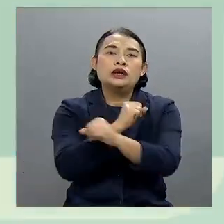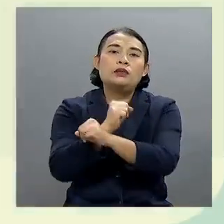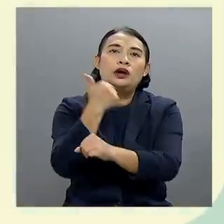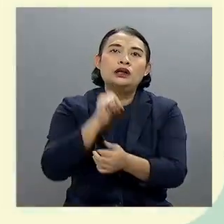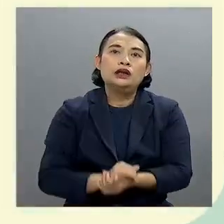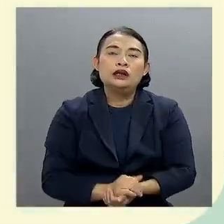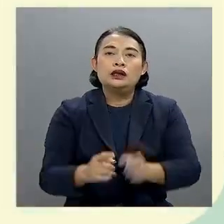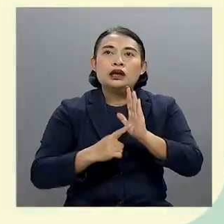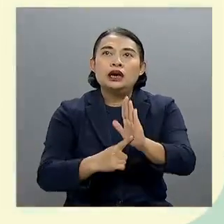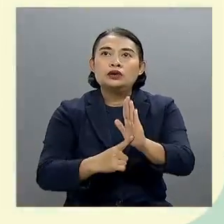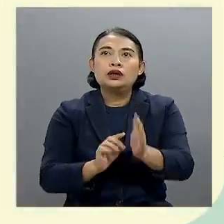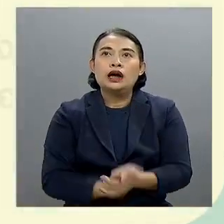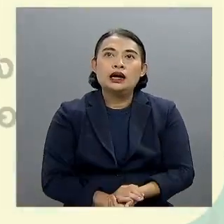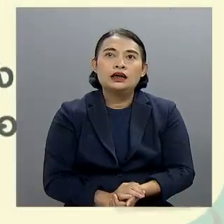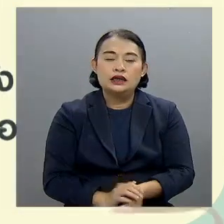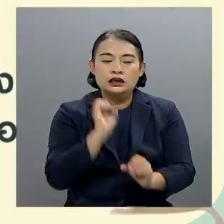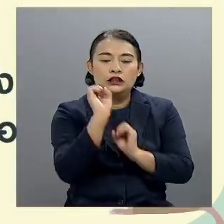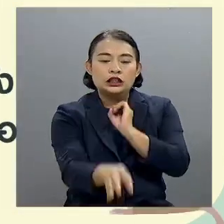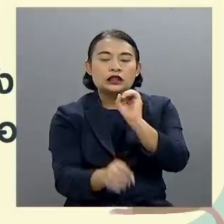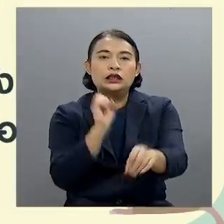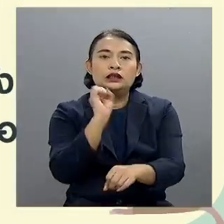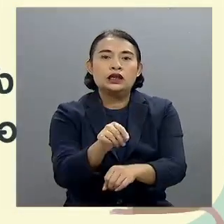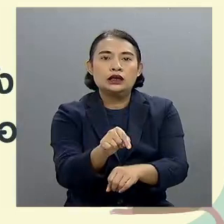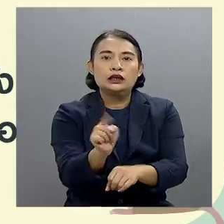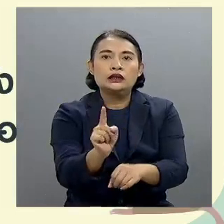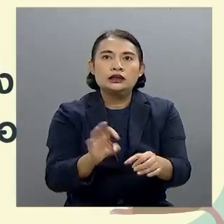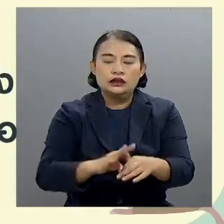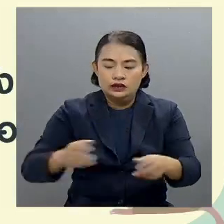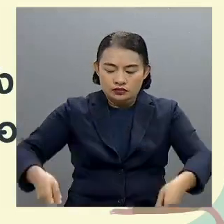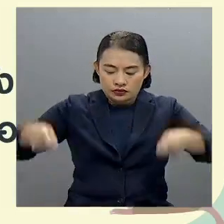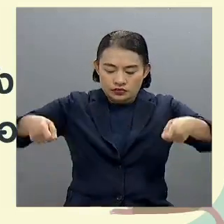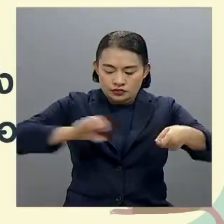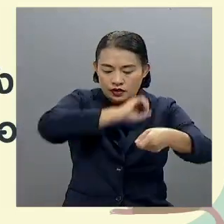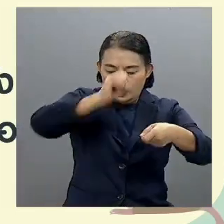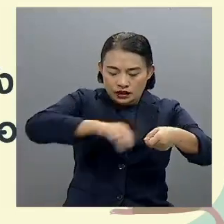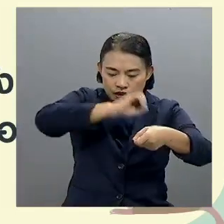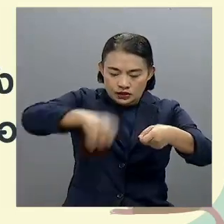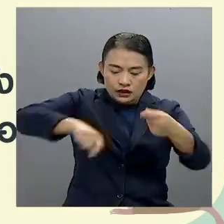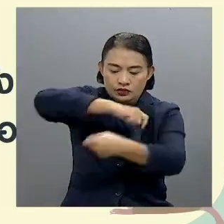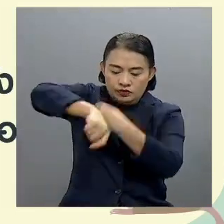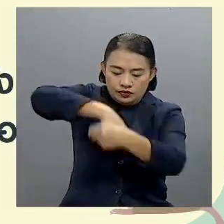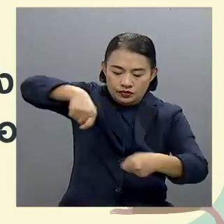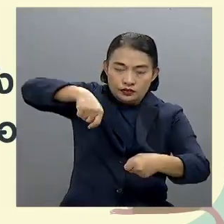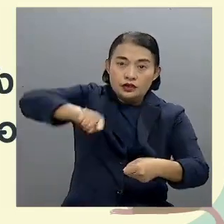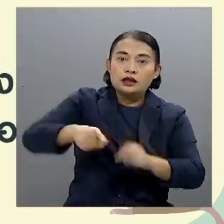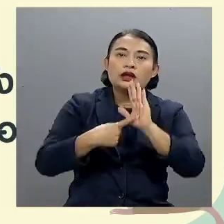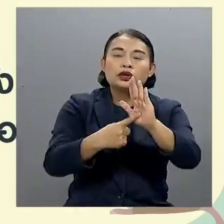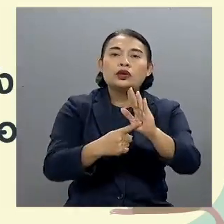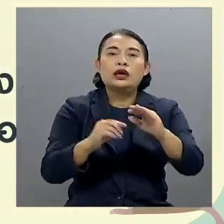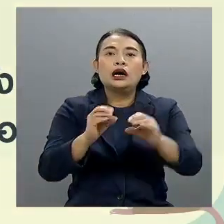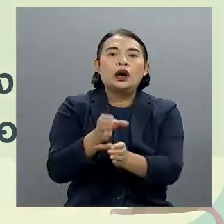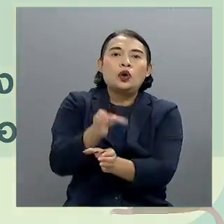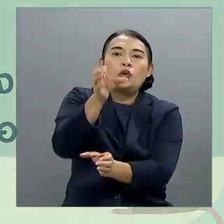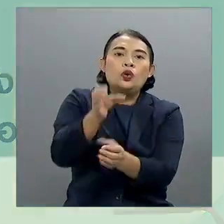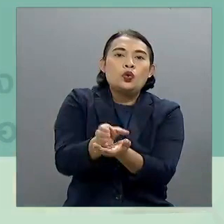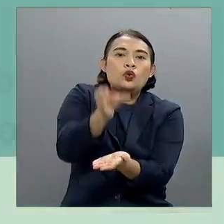ะก็จะต้องมีการเก็บรวบรวมให้ดีนะคะถ้าสมมติว่าส่วนไหนแยกได้สมมติว่าเป็นขวดพลาสติกถุงพลาสติกเนี่ยค่ะก็แยกไปก่อนนะ